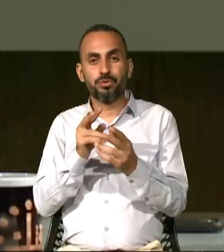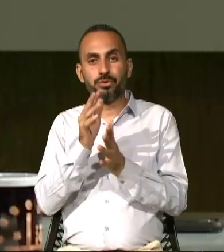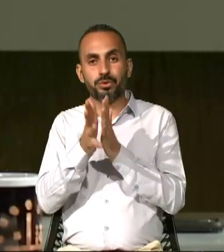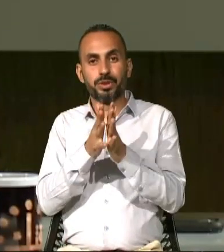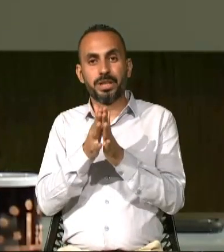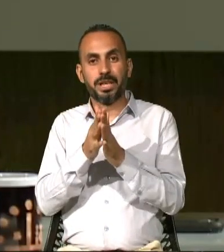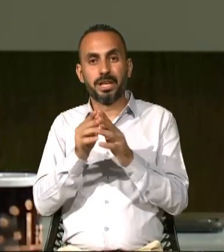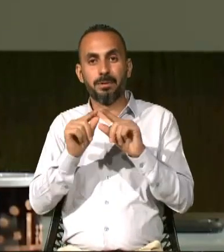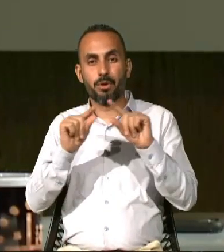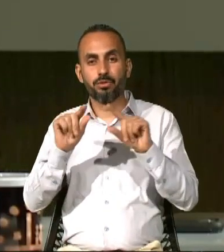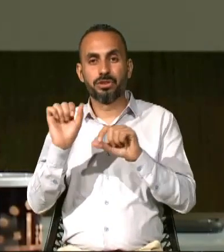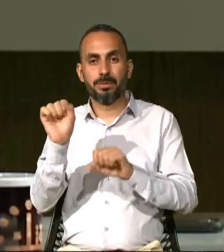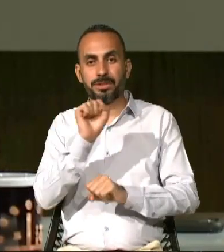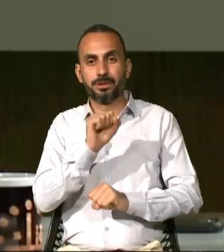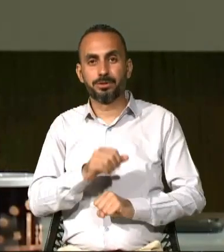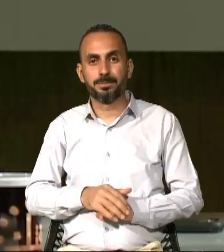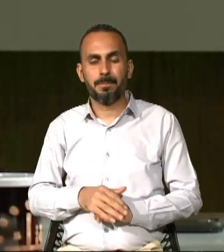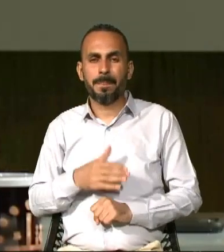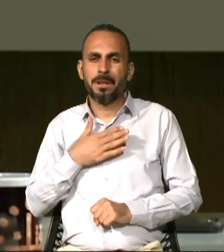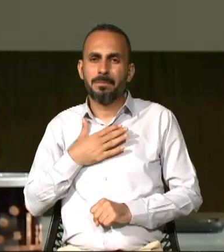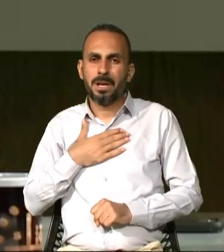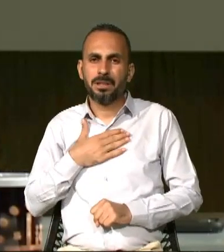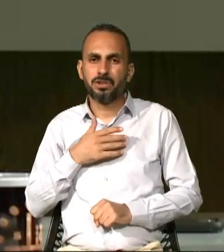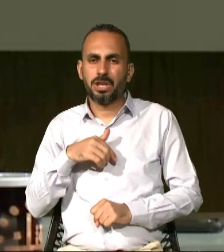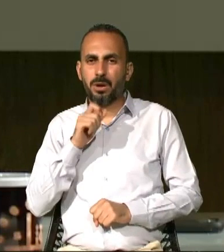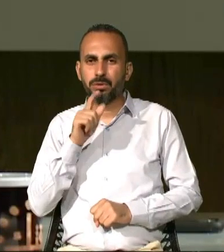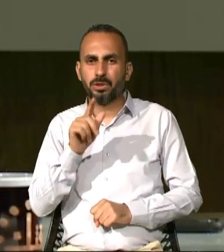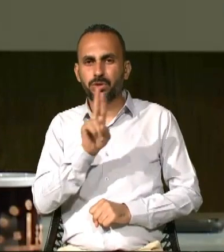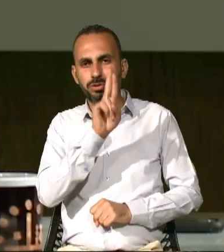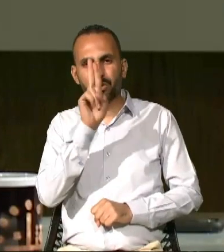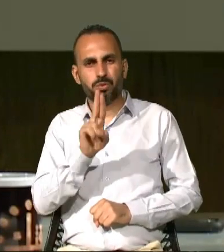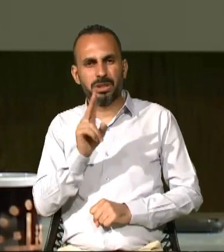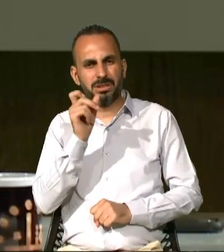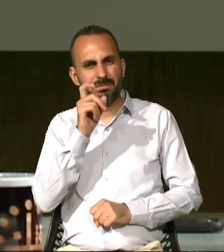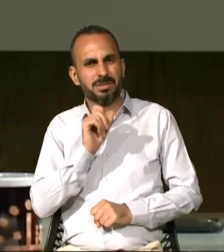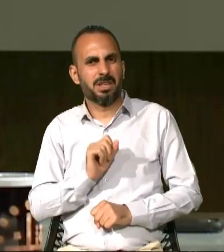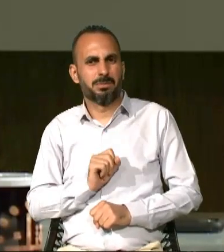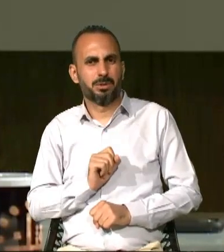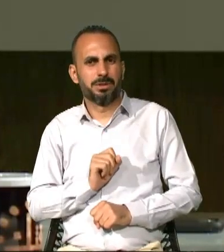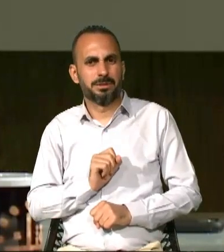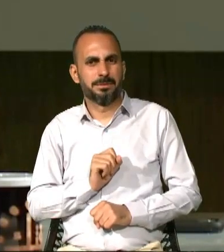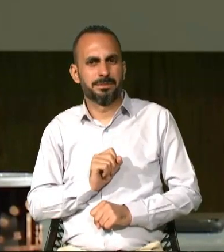هتكلم يعني رساله او سؤال غريب شويه،